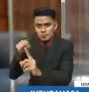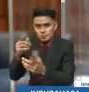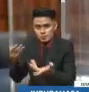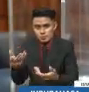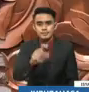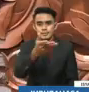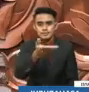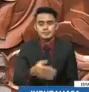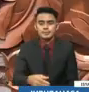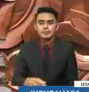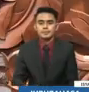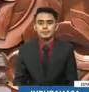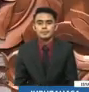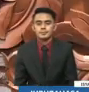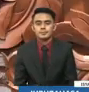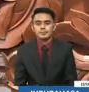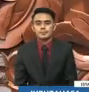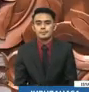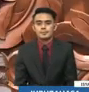tujuannya. Bila Menteri.